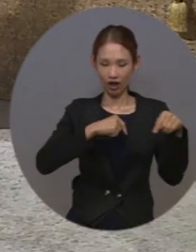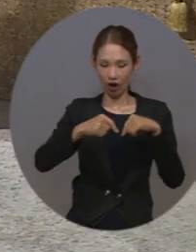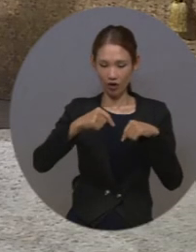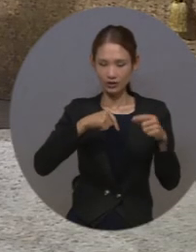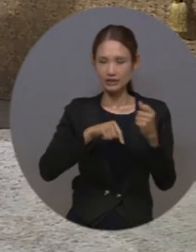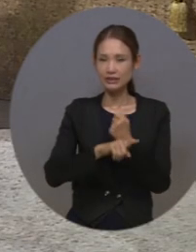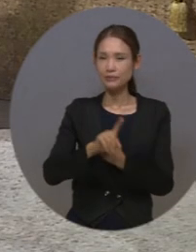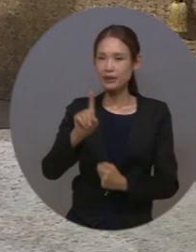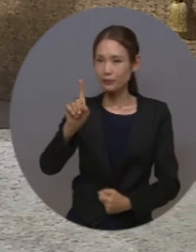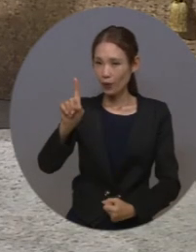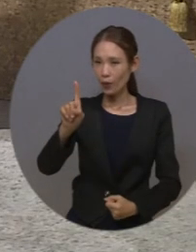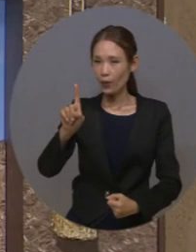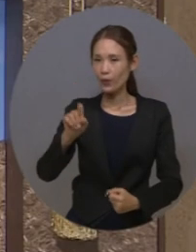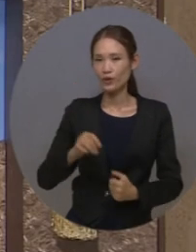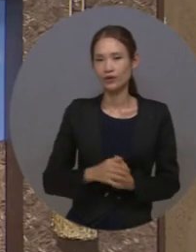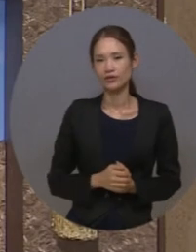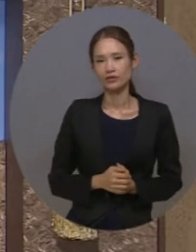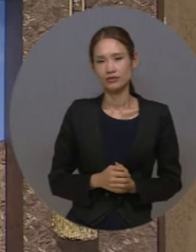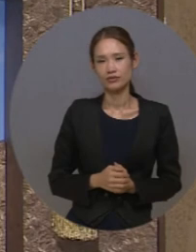정치란 좀 어떤 의미인가요?